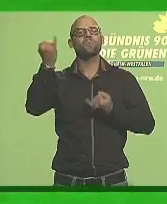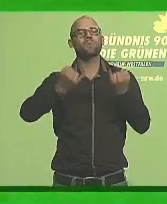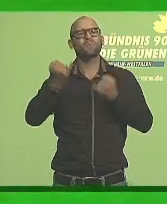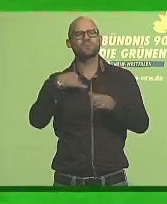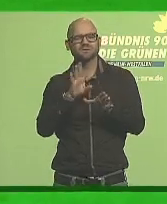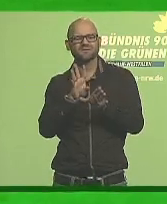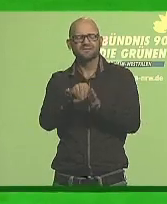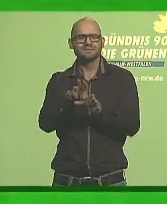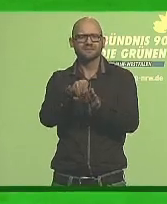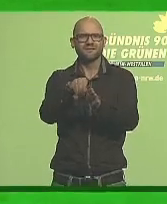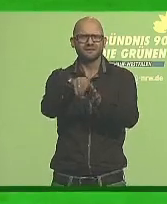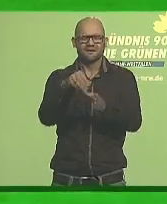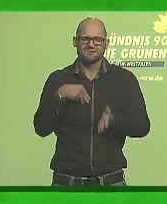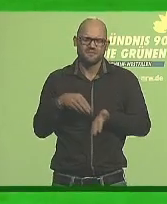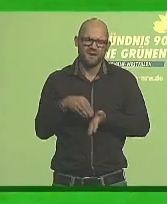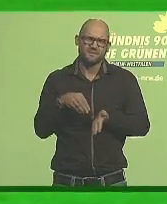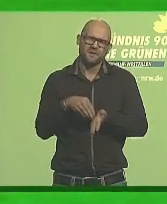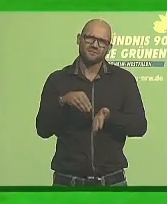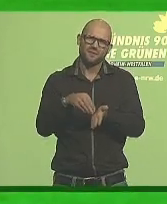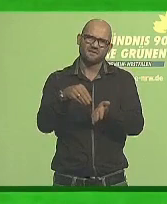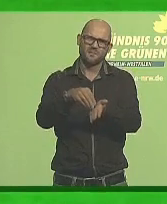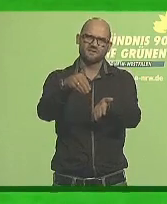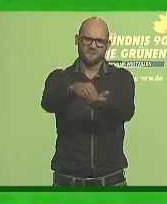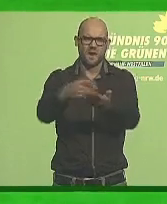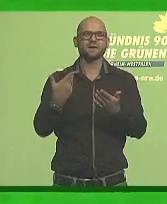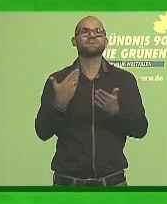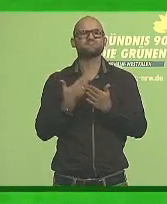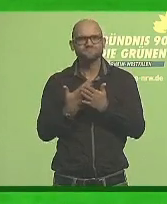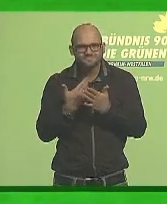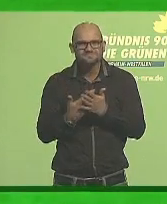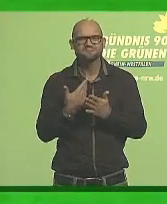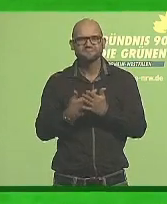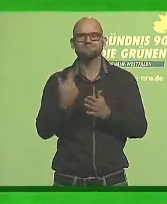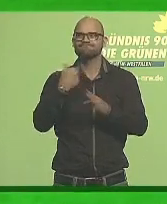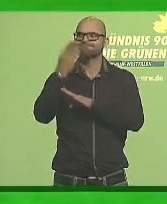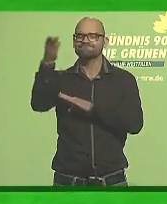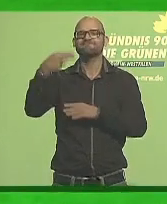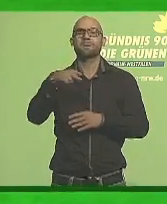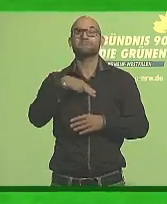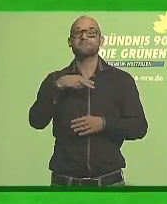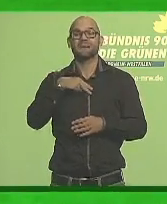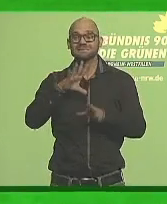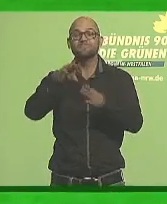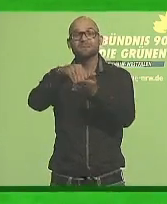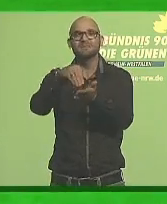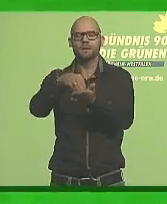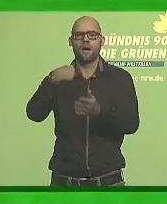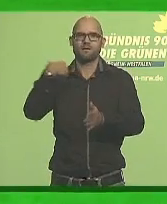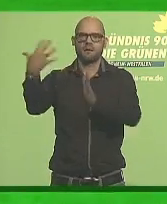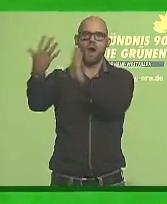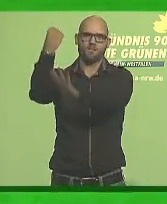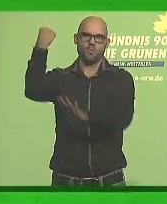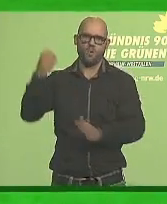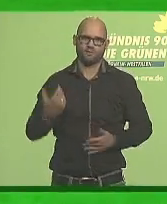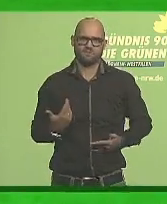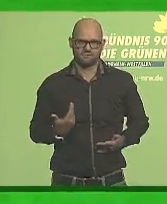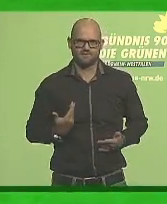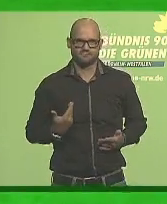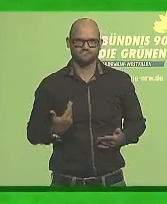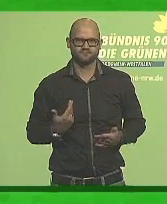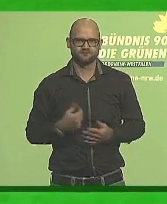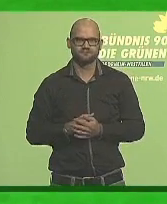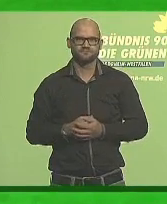über Klima- und Energiepolitik hinaus gibt, um da für euch alle auch diesen Preis mit abzuholen. Und